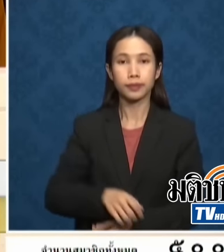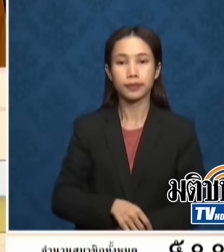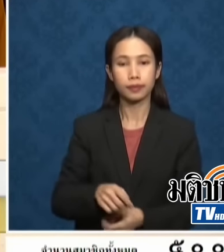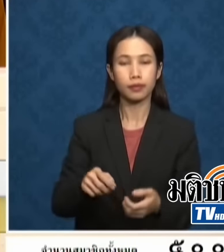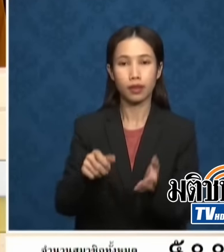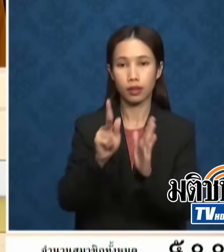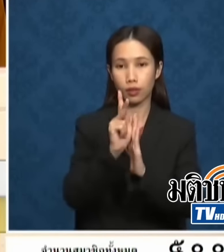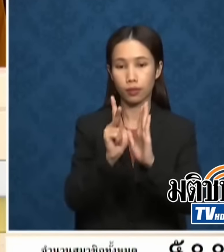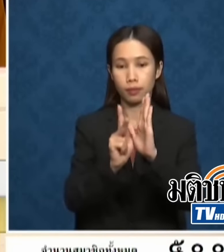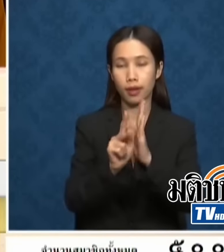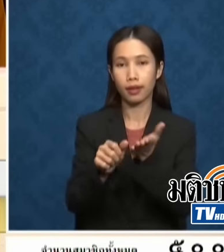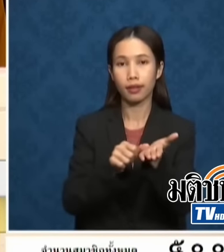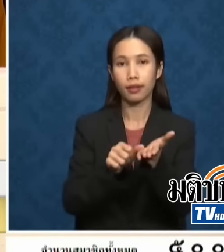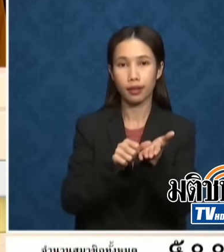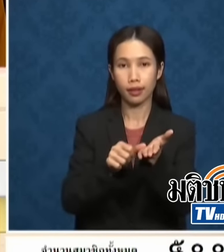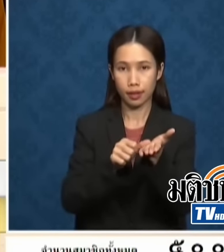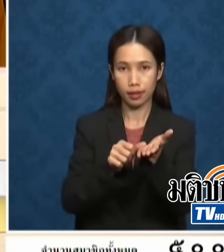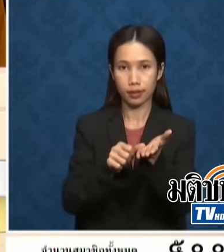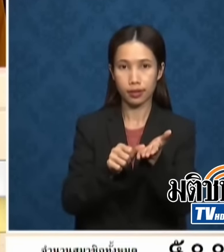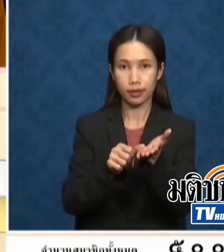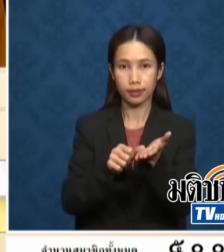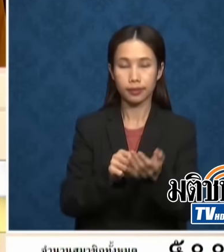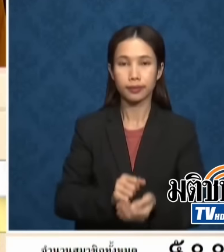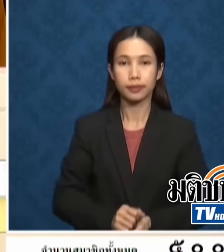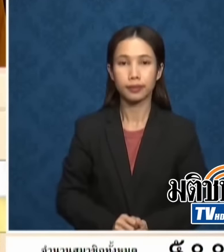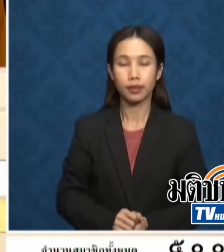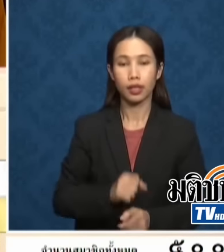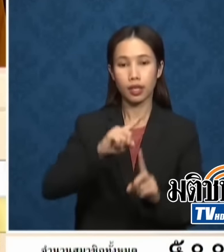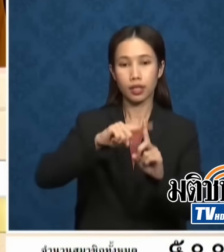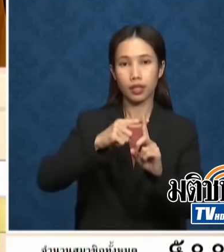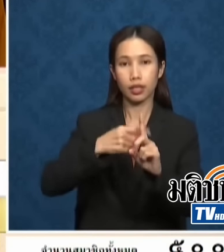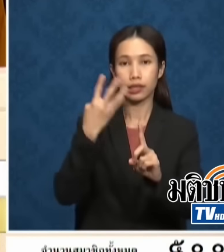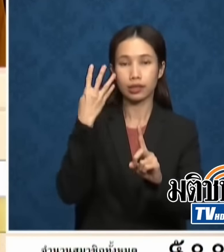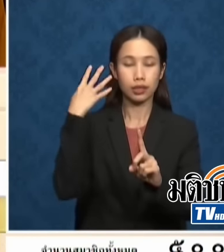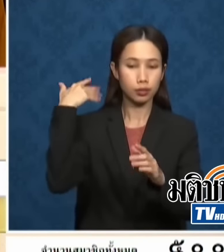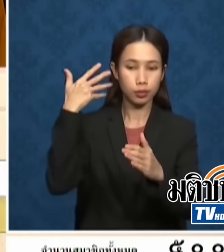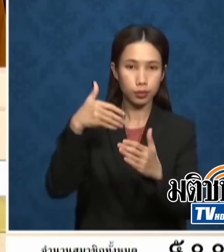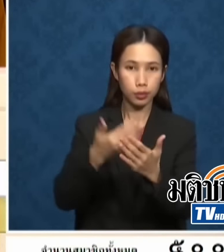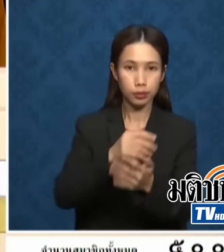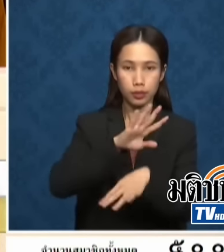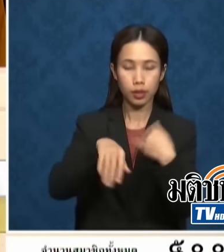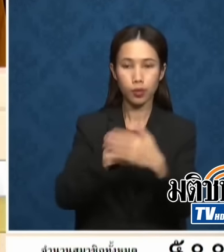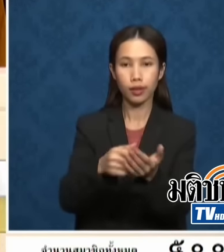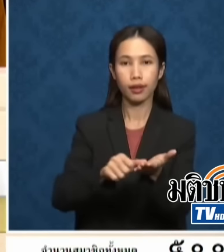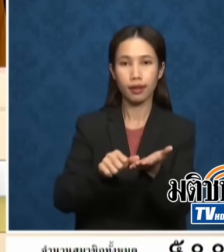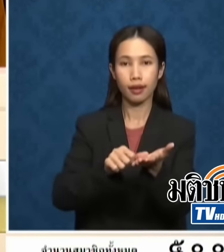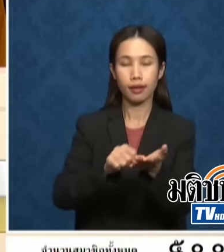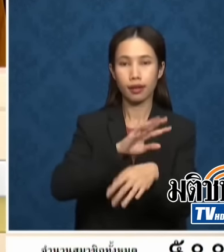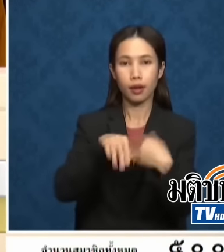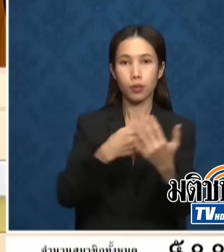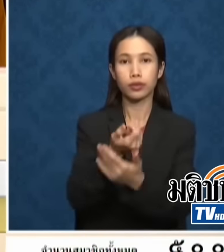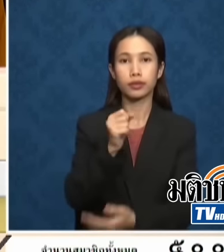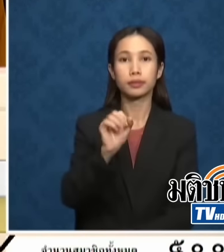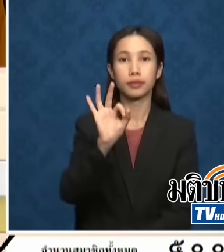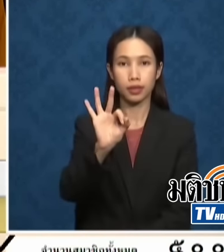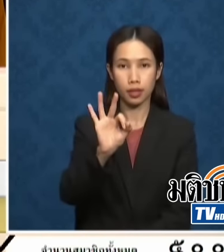แก้ไขกฎหมายรองนะครับในช่วงระยะเวลา4เดือนที่ผ่านมาทั้งหมด19ฉบับซึ่งเป็น